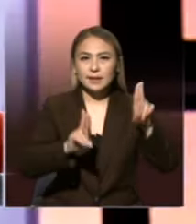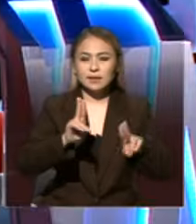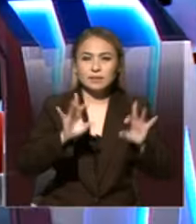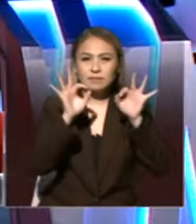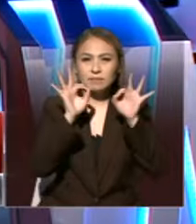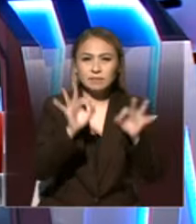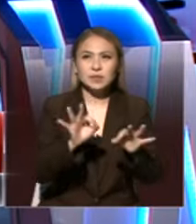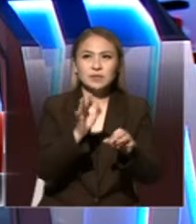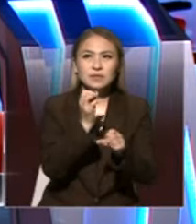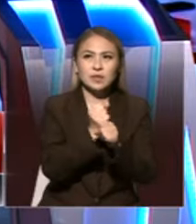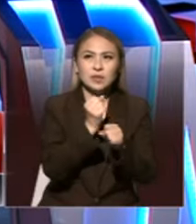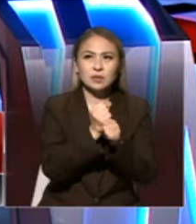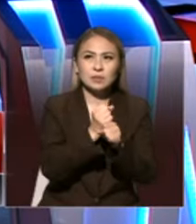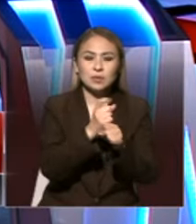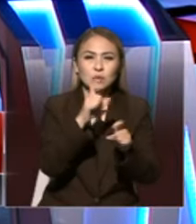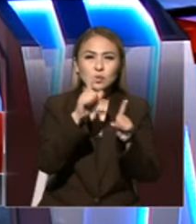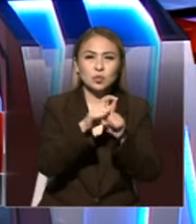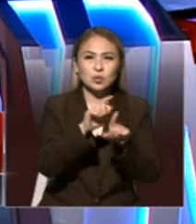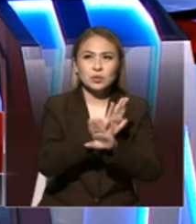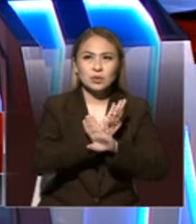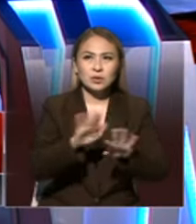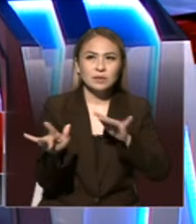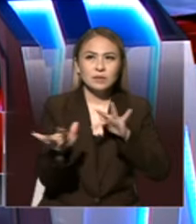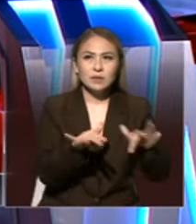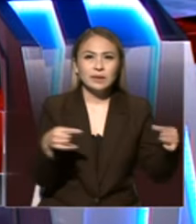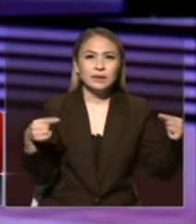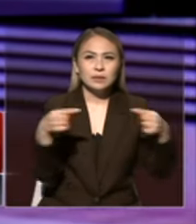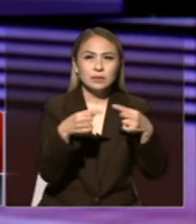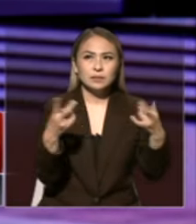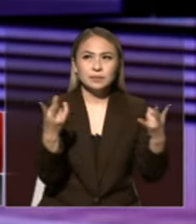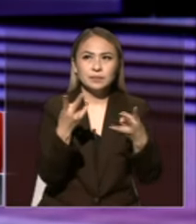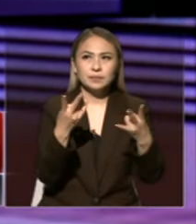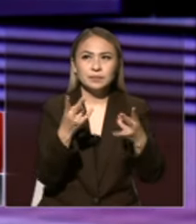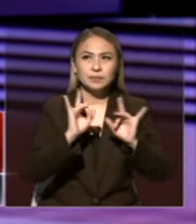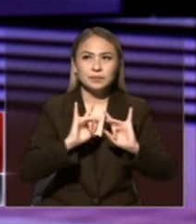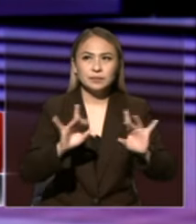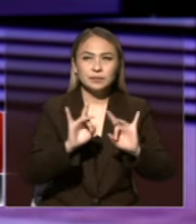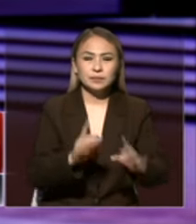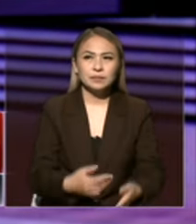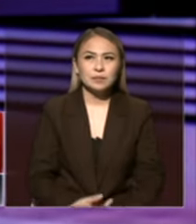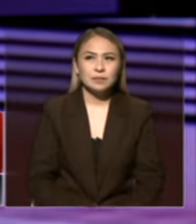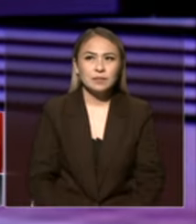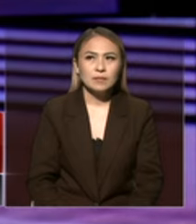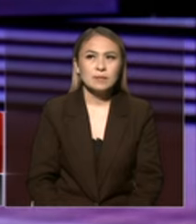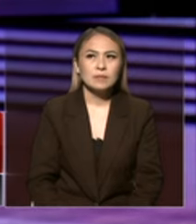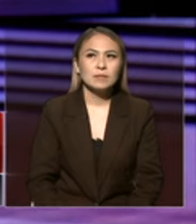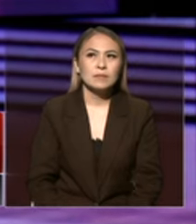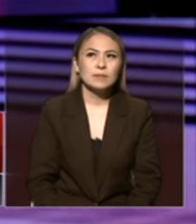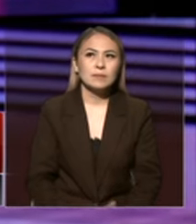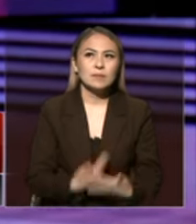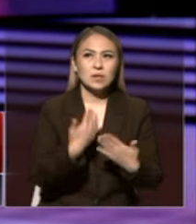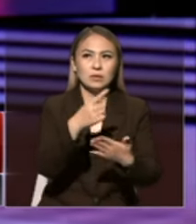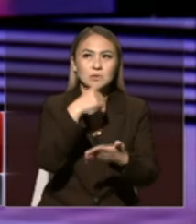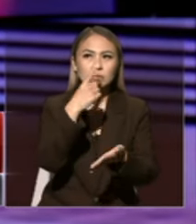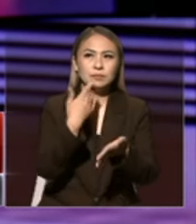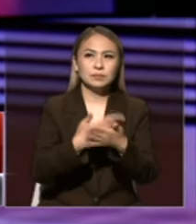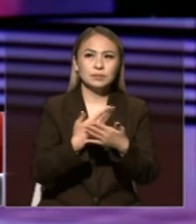тиянақты сөзбен емес, іспен нақтылайтын әңгімелер керек. Әрине, әрине. Вот, жаңағыдай сіз айтып тұрсыз